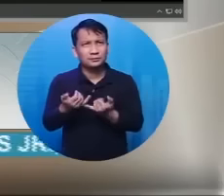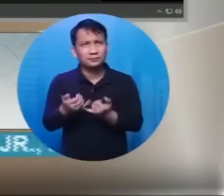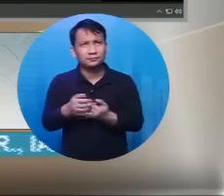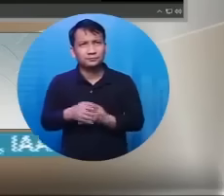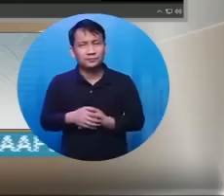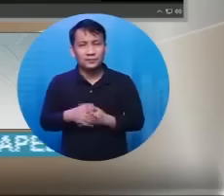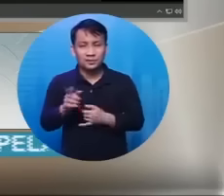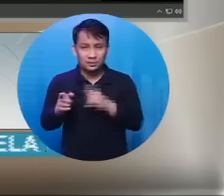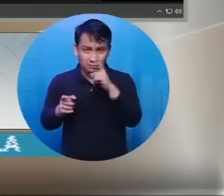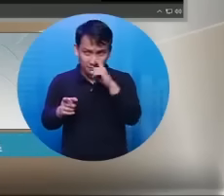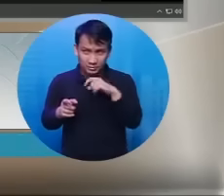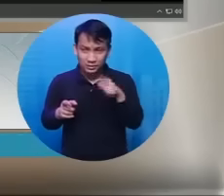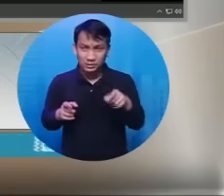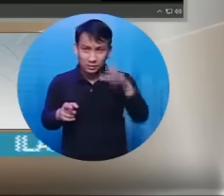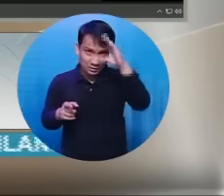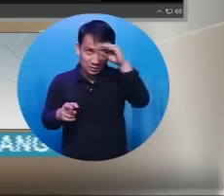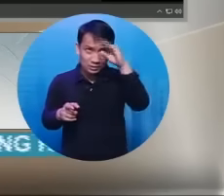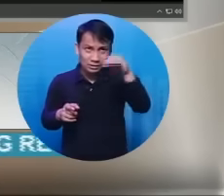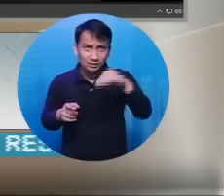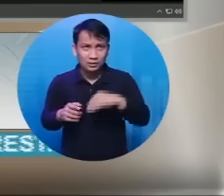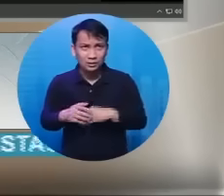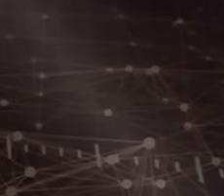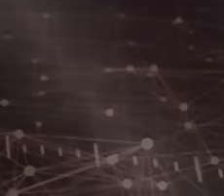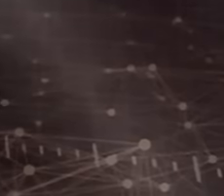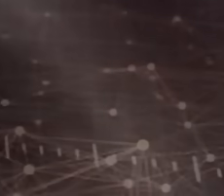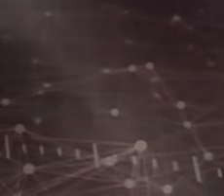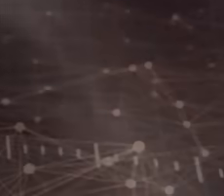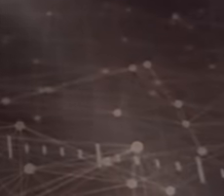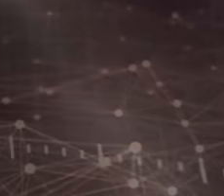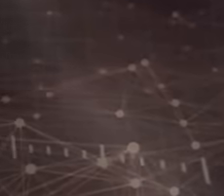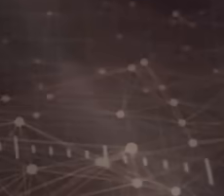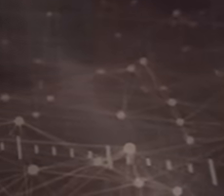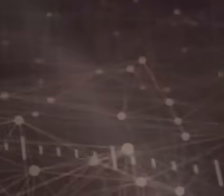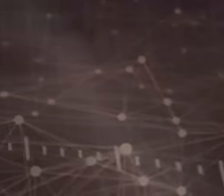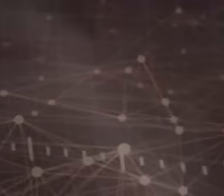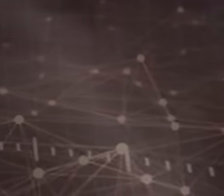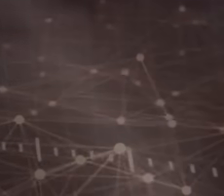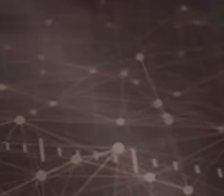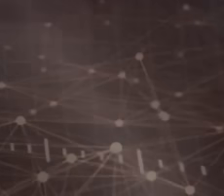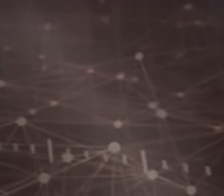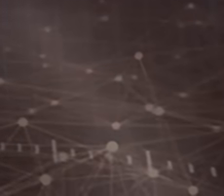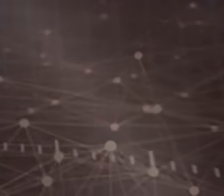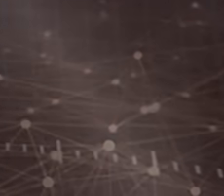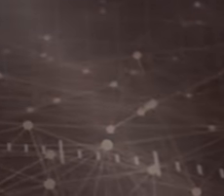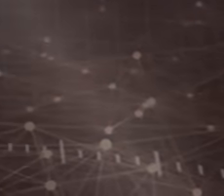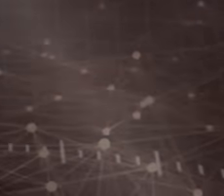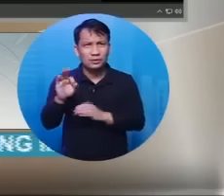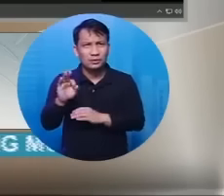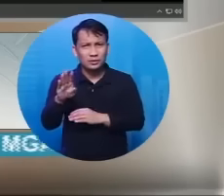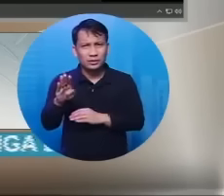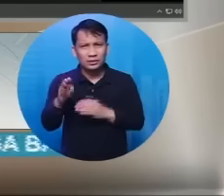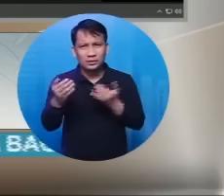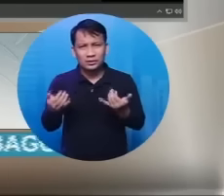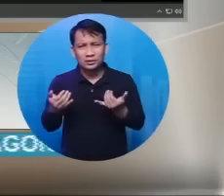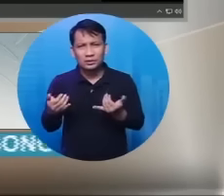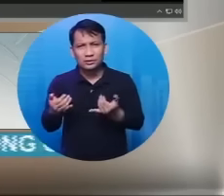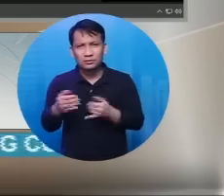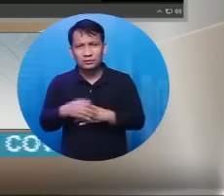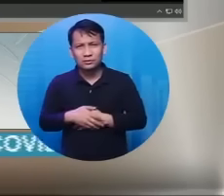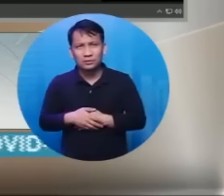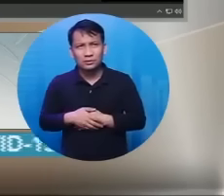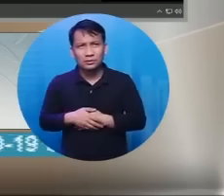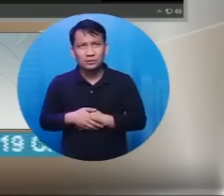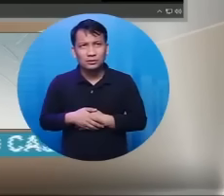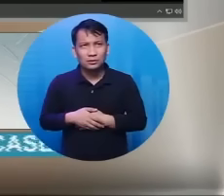Now, yung kapatid mo ito, lalaki, ito yung nambubuli sa iyo? Apo, matagal na po yung pambubugbog niya po sa akin, sa amin